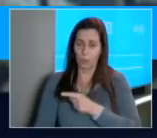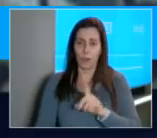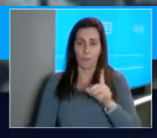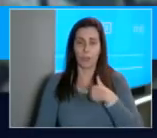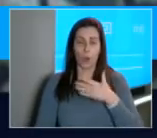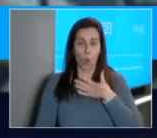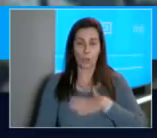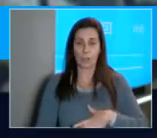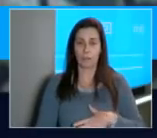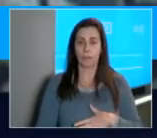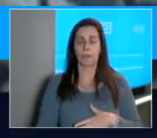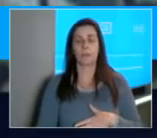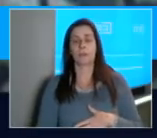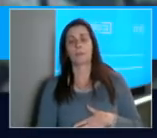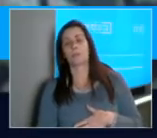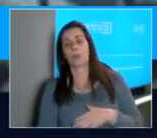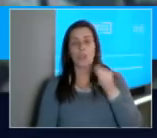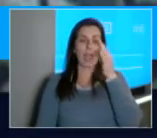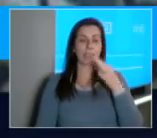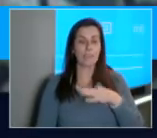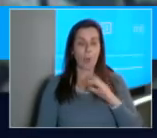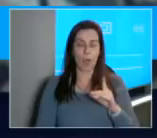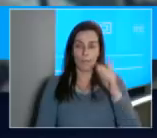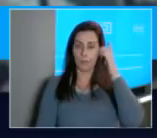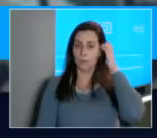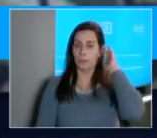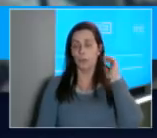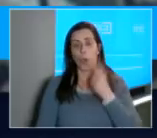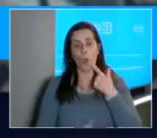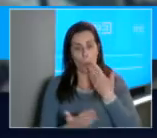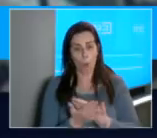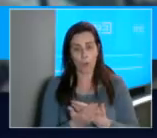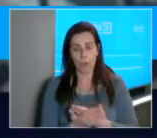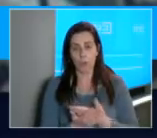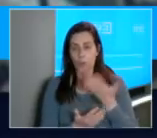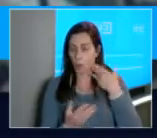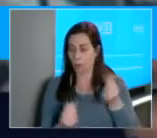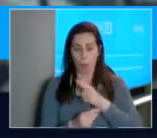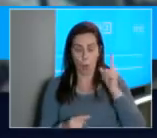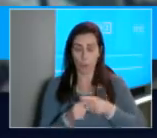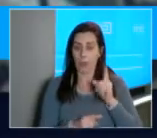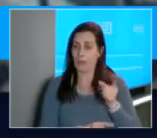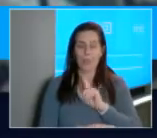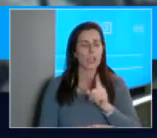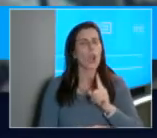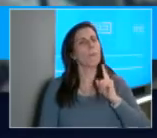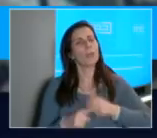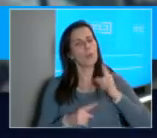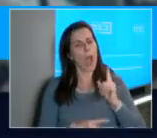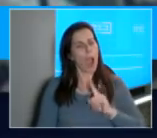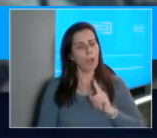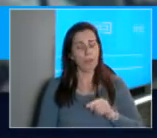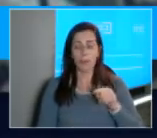אני רוצה שישימו לב הצופים. קודם כל, הוא מודה בעצמו שהיו שם דברים לא מדויקים, אבל זה לא שהם לא היו